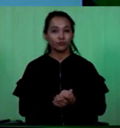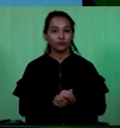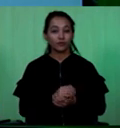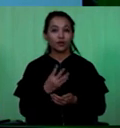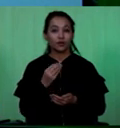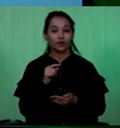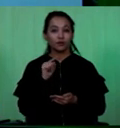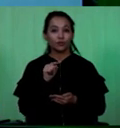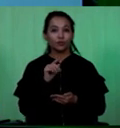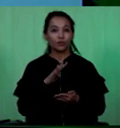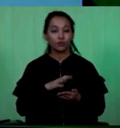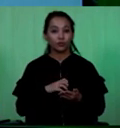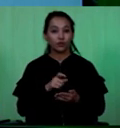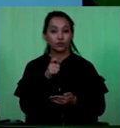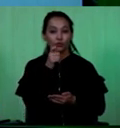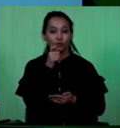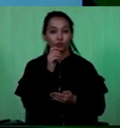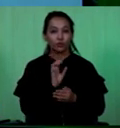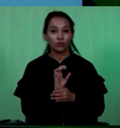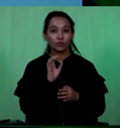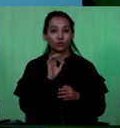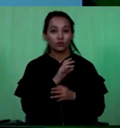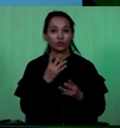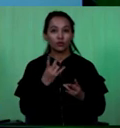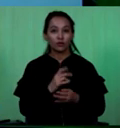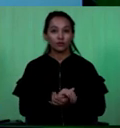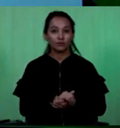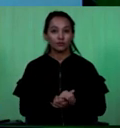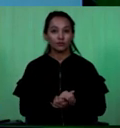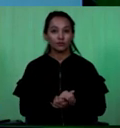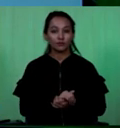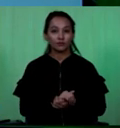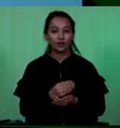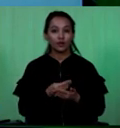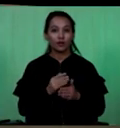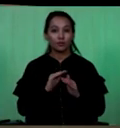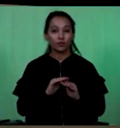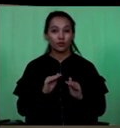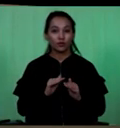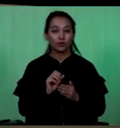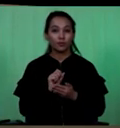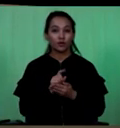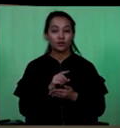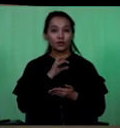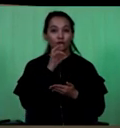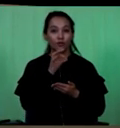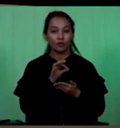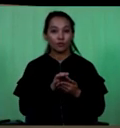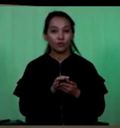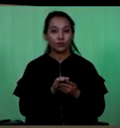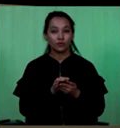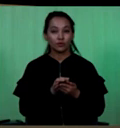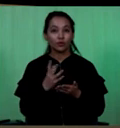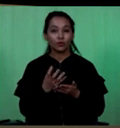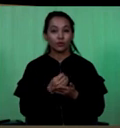yana 1900 dona tuxum yetkazib berilishi kerak. Mana aziz o'quvchilar, masalaning javobi quyidagicha